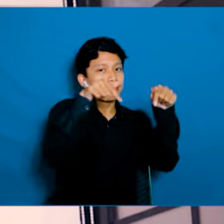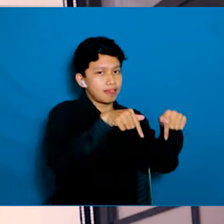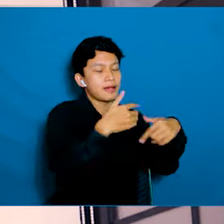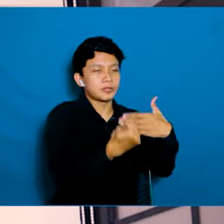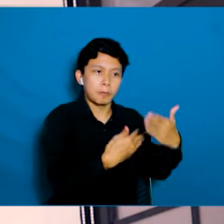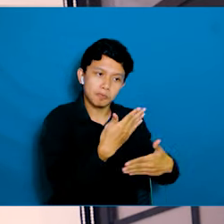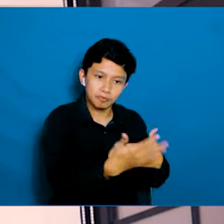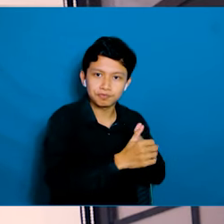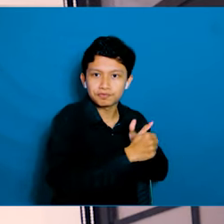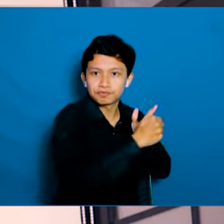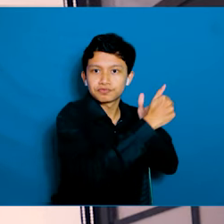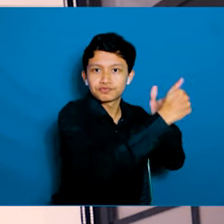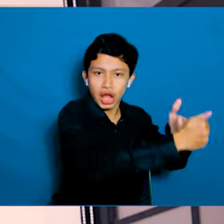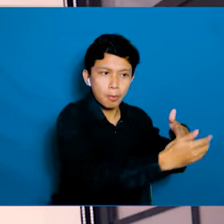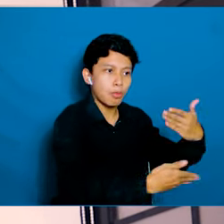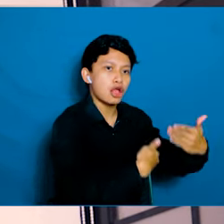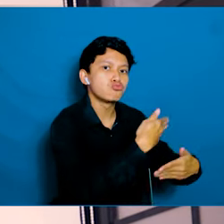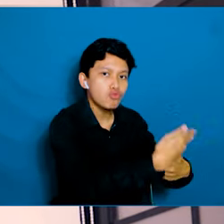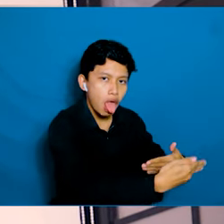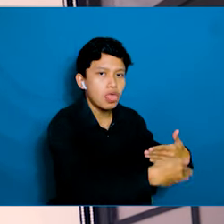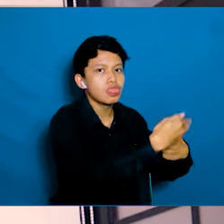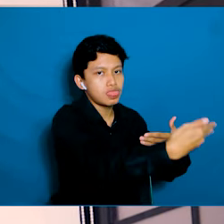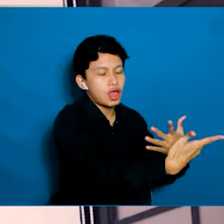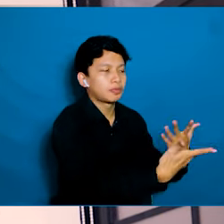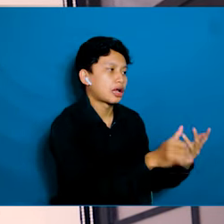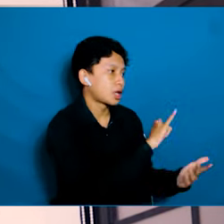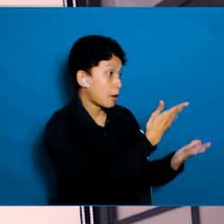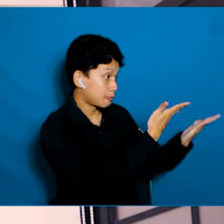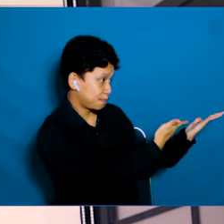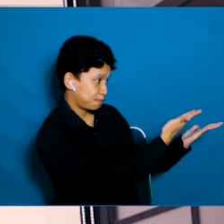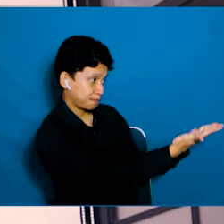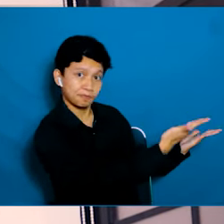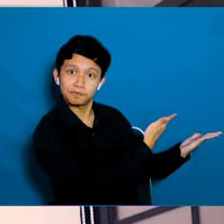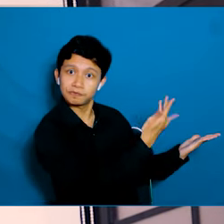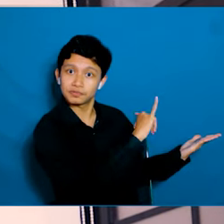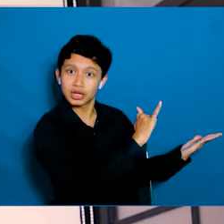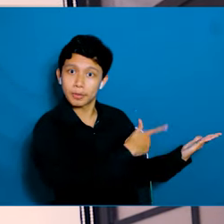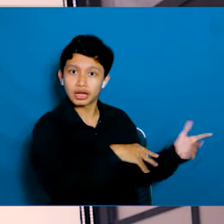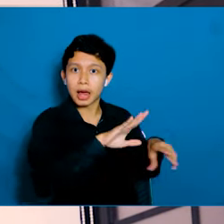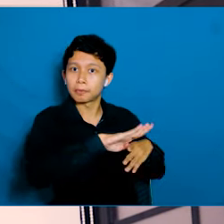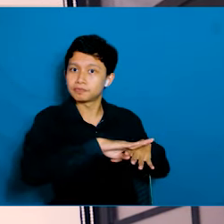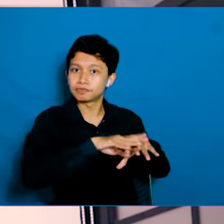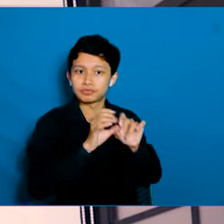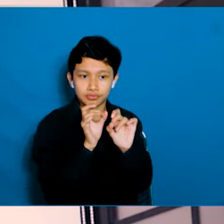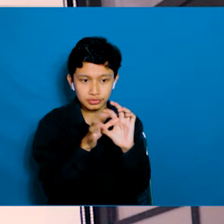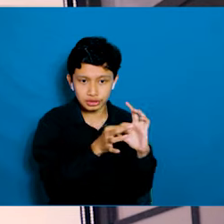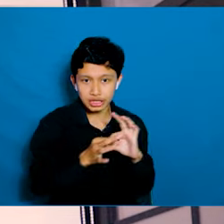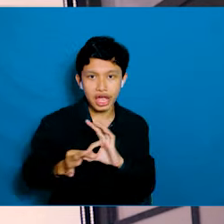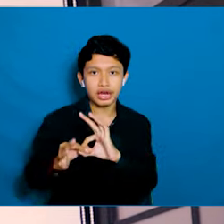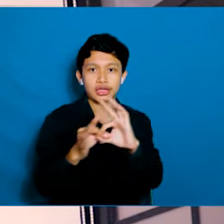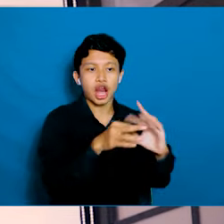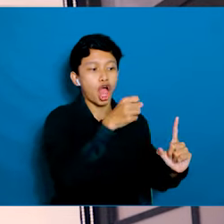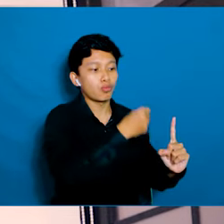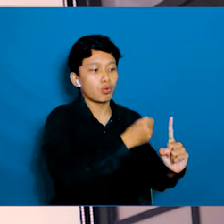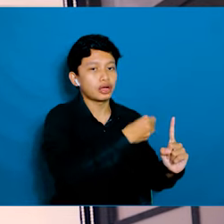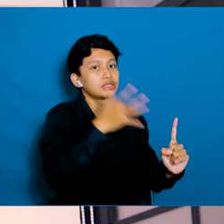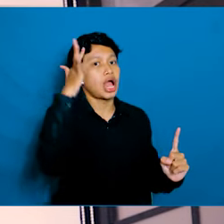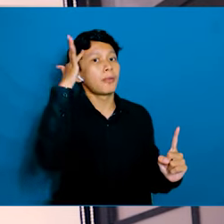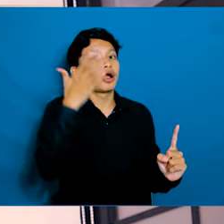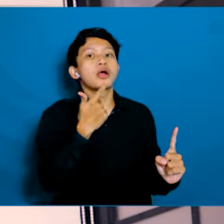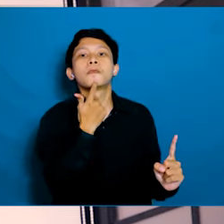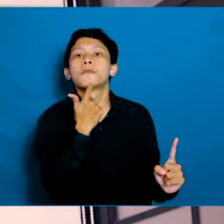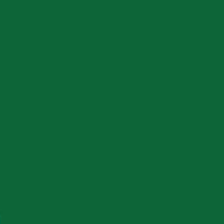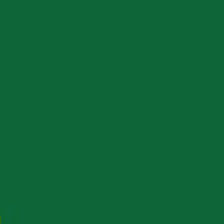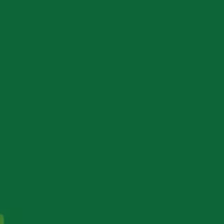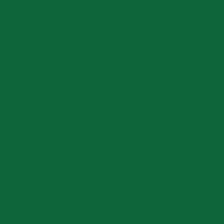yang sudah dilakukan oleh Bu Nuning, Mbak Ipung, dan teman-teman yang di jaringan advokasi begitu. Kira-kira apa nih yang bisa